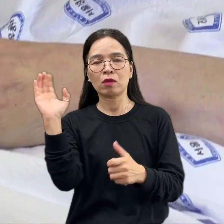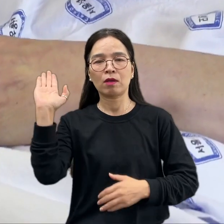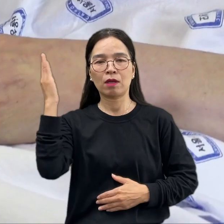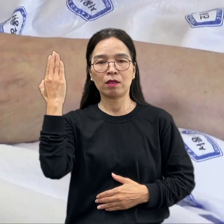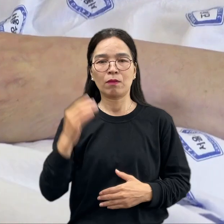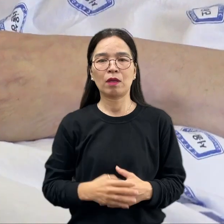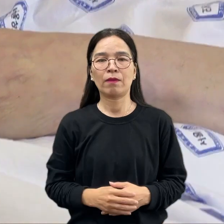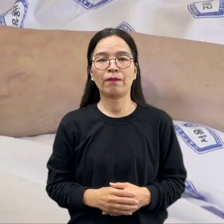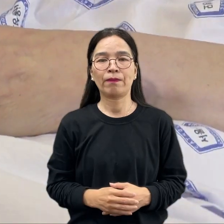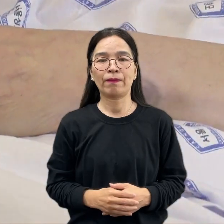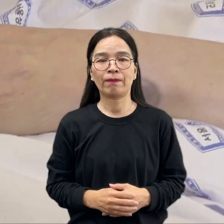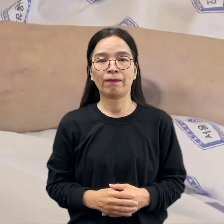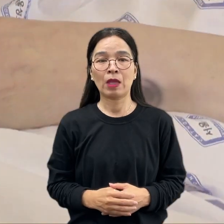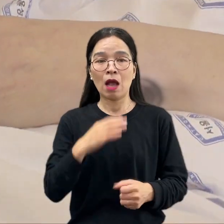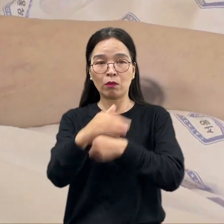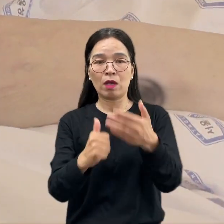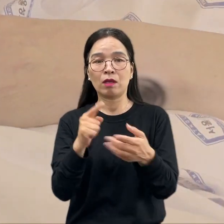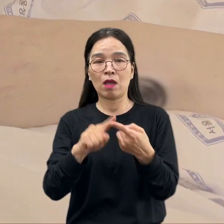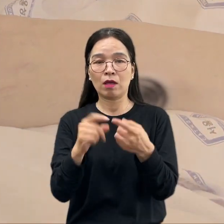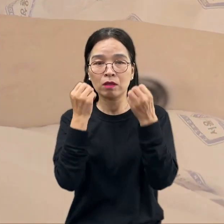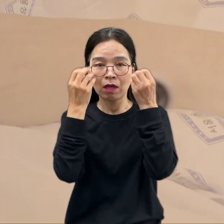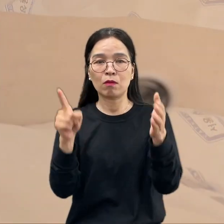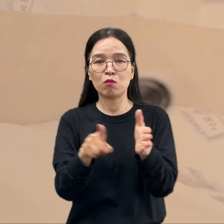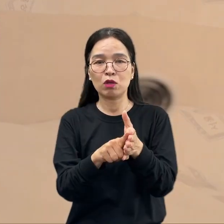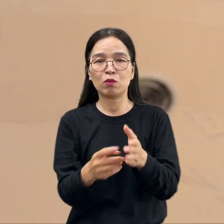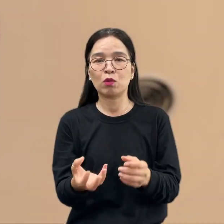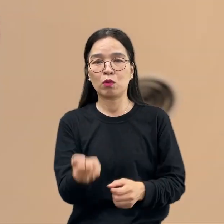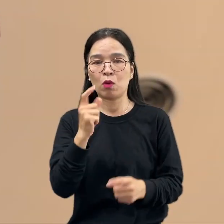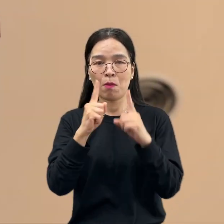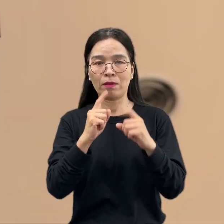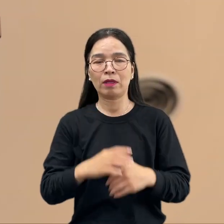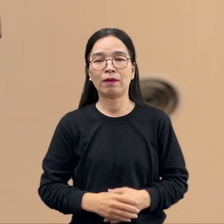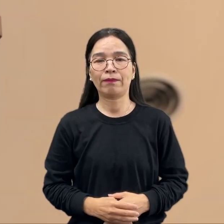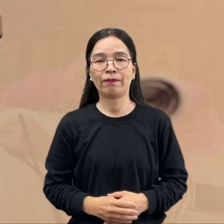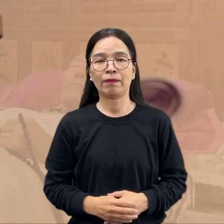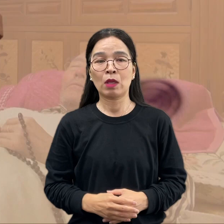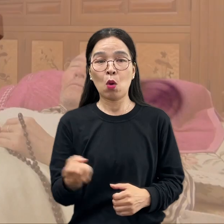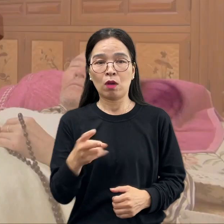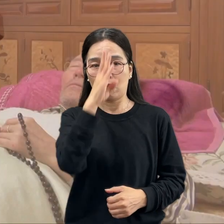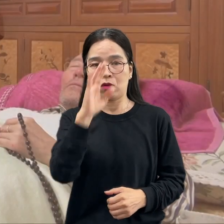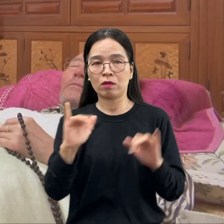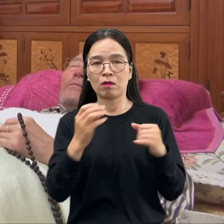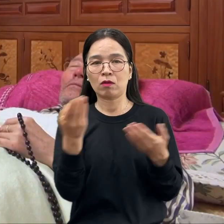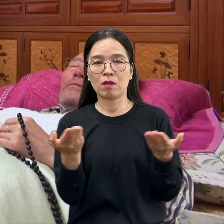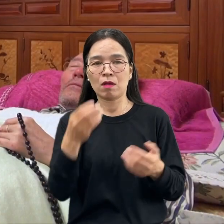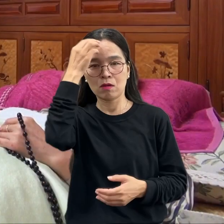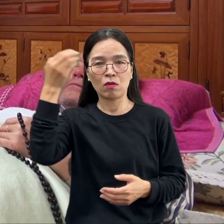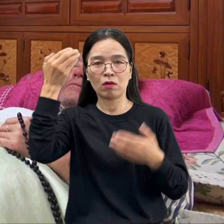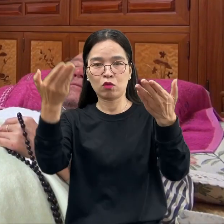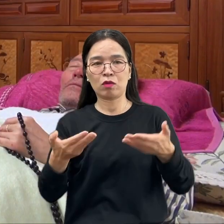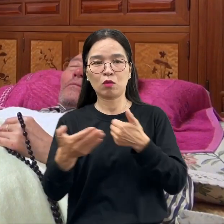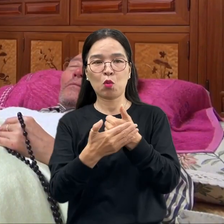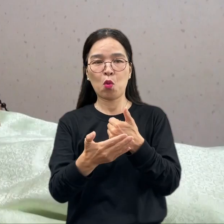유혹에서 벗어나게 됩니다. 하느님에 대한 새로운 믿음으로 말입니다. 또 병자성사는